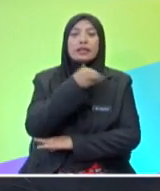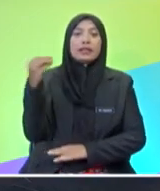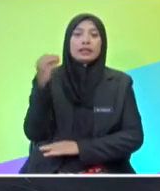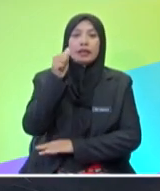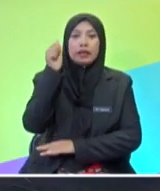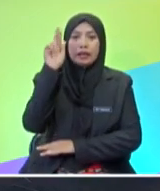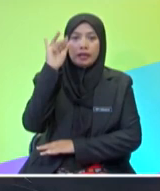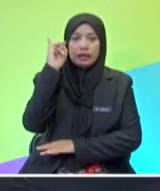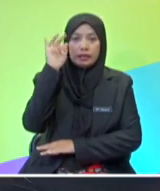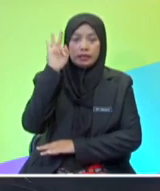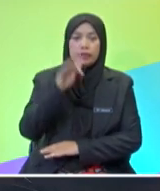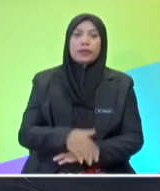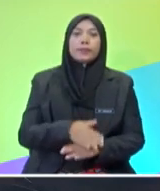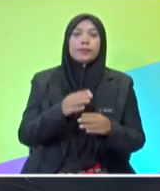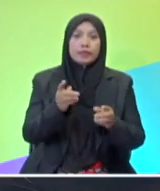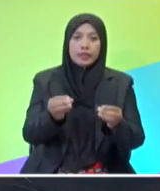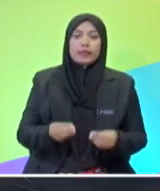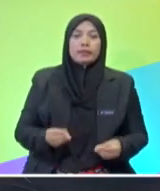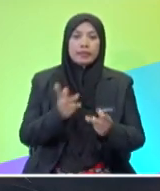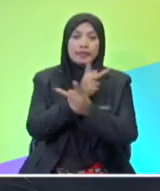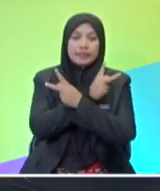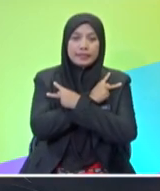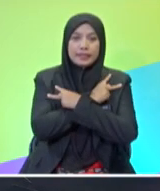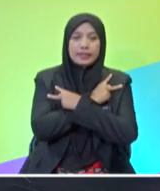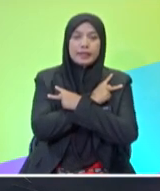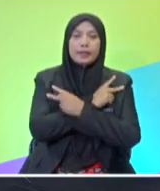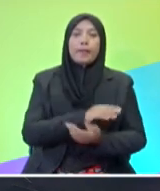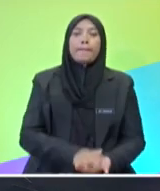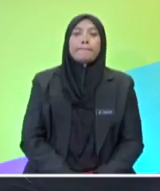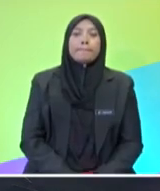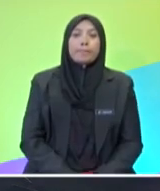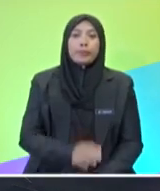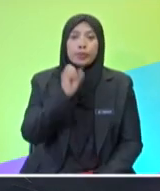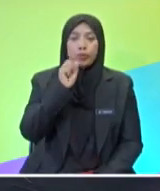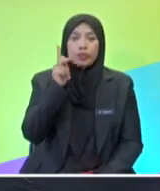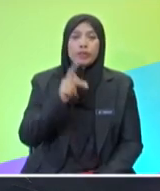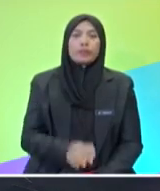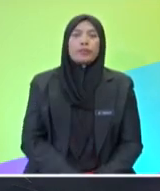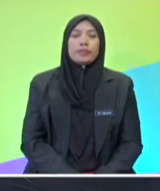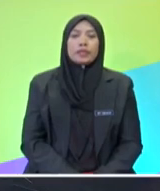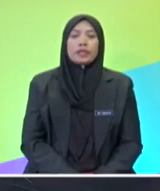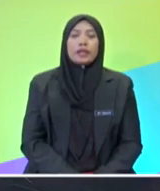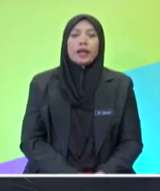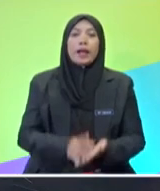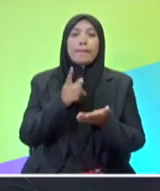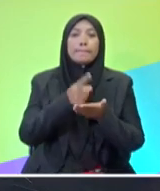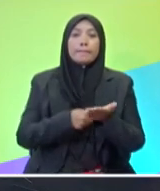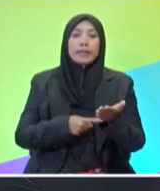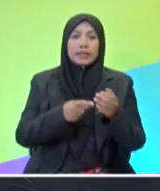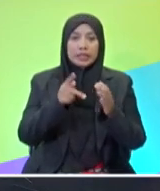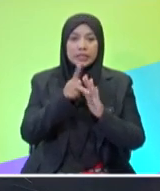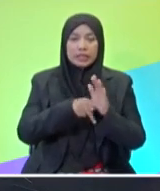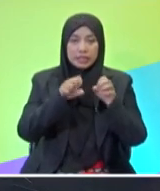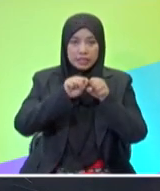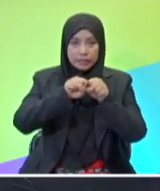terima kasih. Terima kasih. Okey Ustazah, Ustazah boleh nak terangkan apa ataupun rumusan kesimpulan tentang topik kita